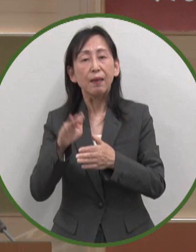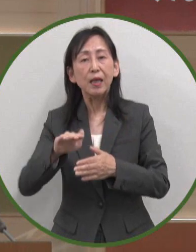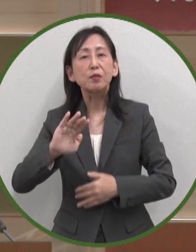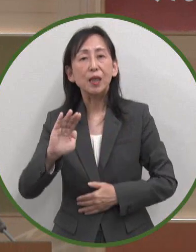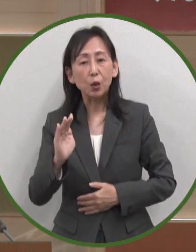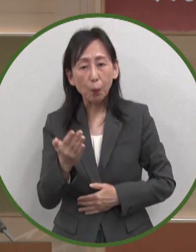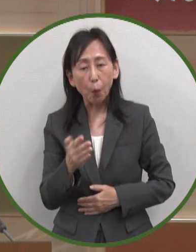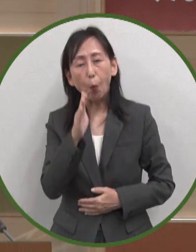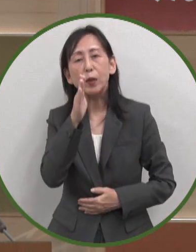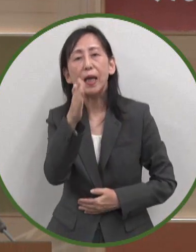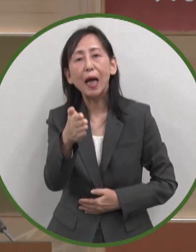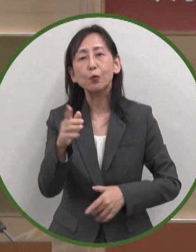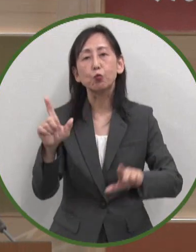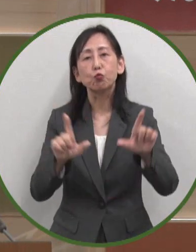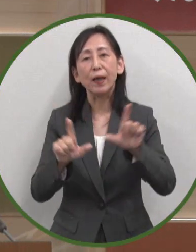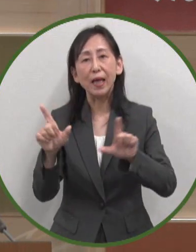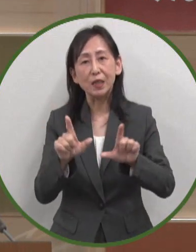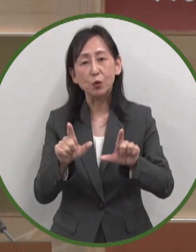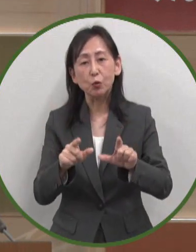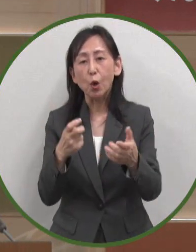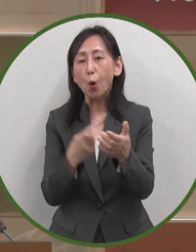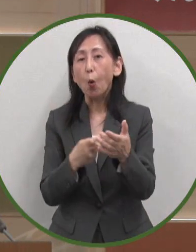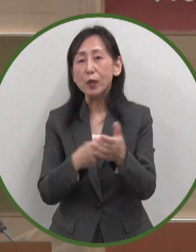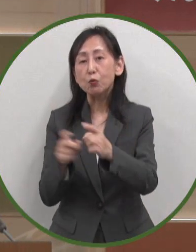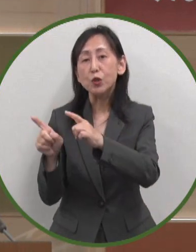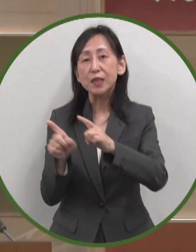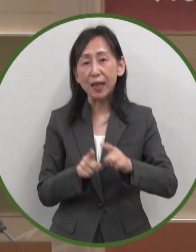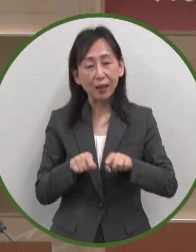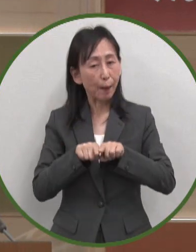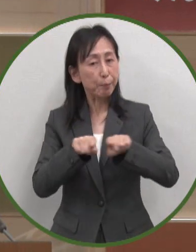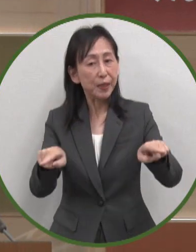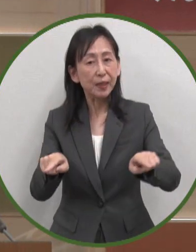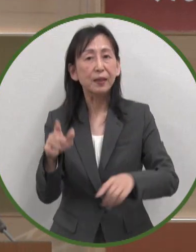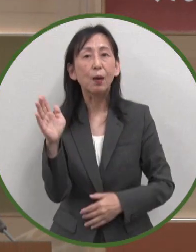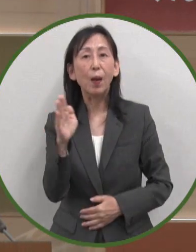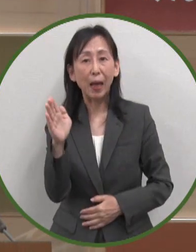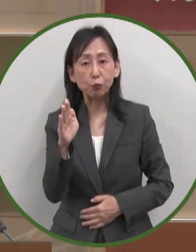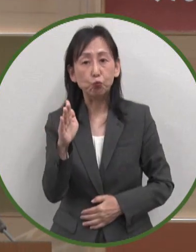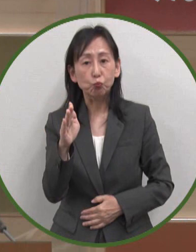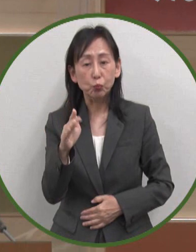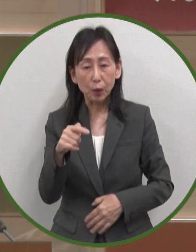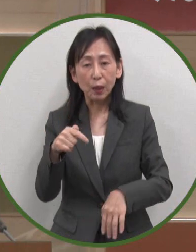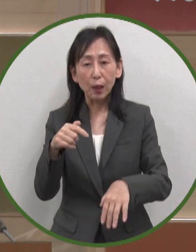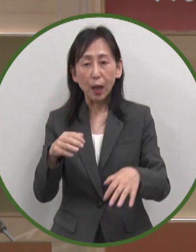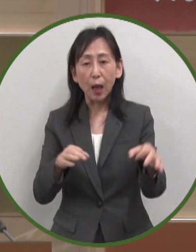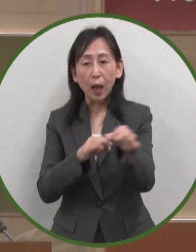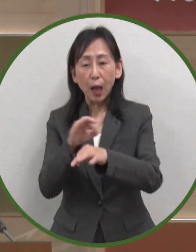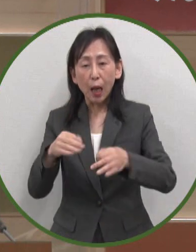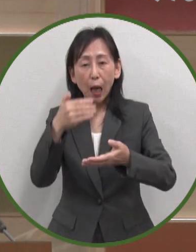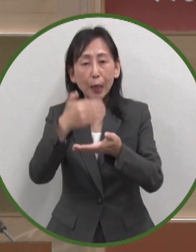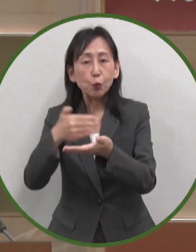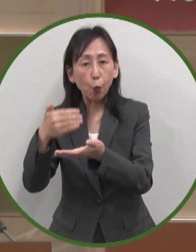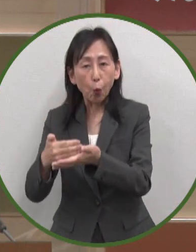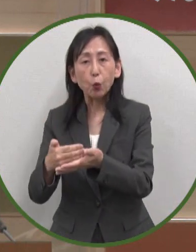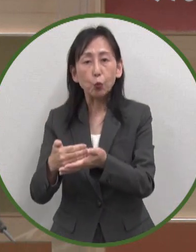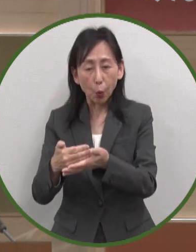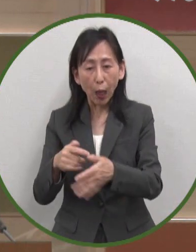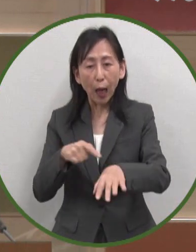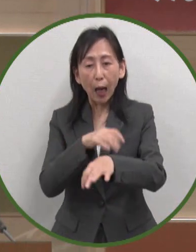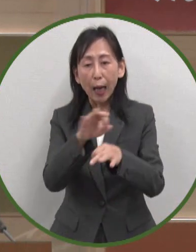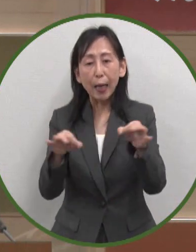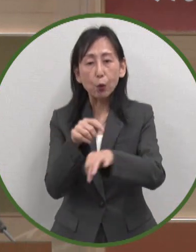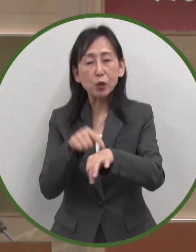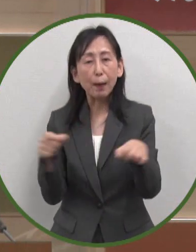ています。いわゆる法令に基づく要請ではなくてですね、休業とか時短はその法律に基づく要請になるわけですけども